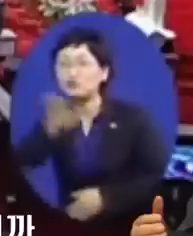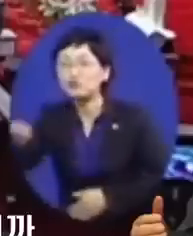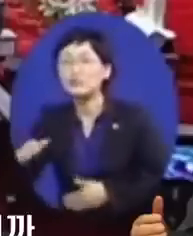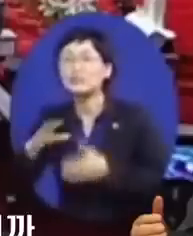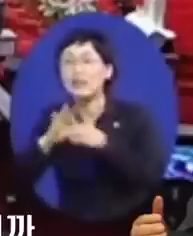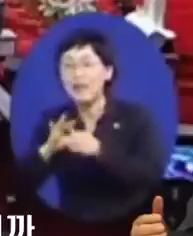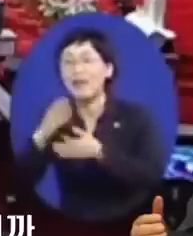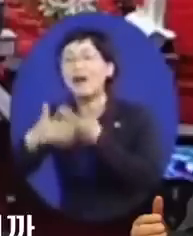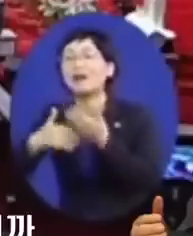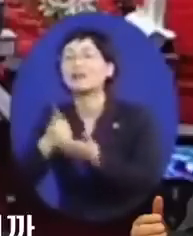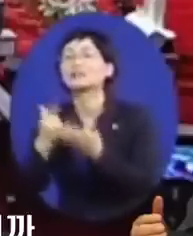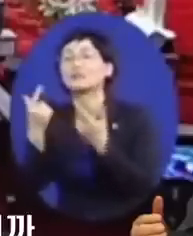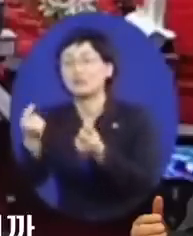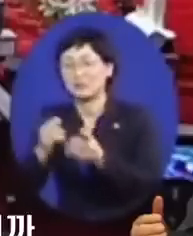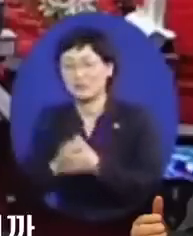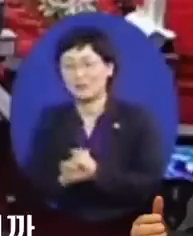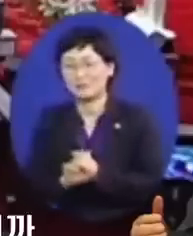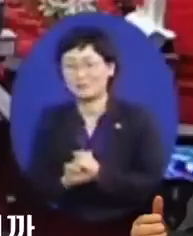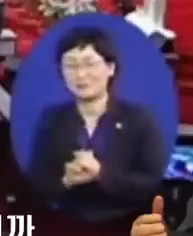것입니다.